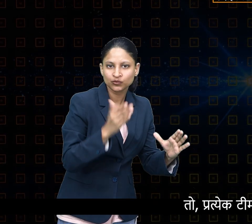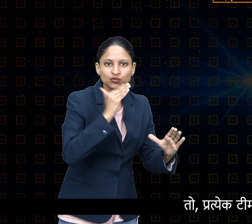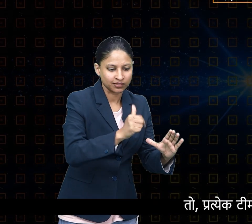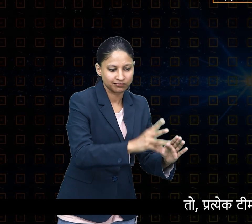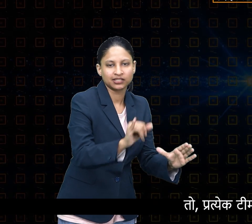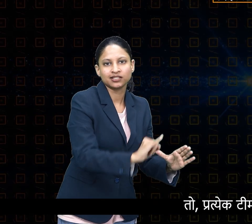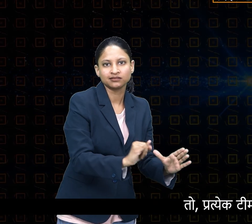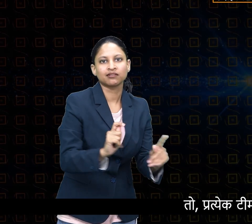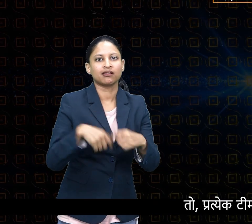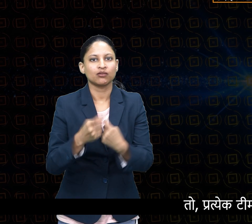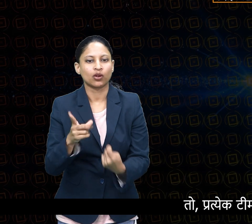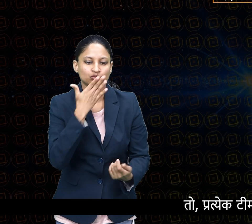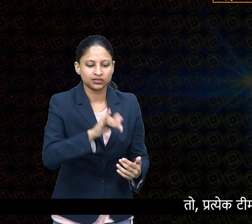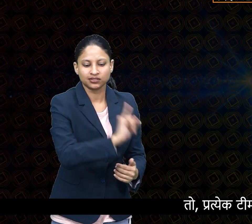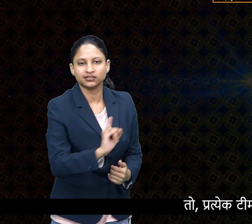छात्र हैं।